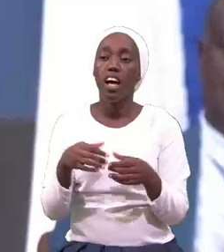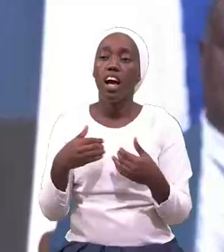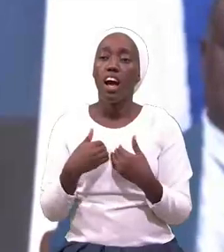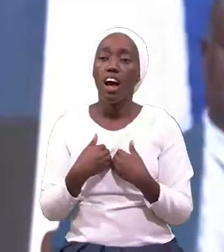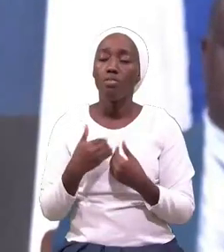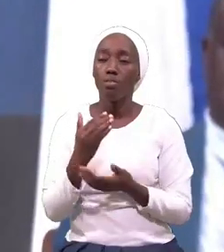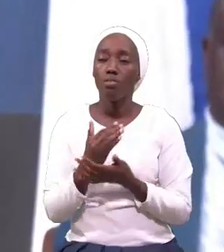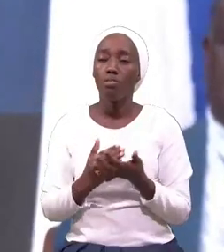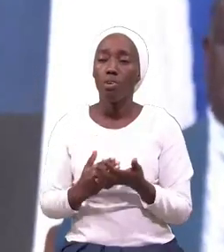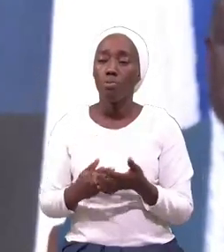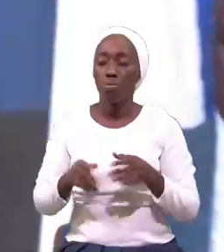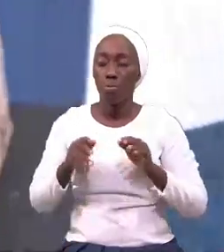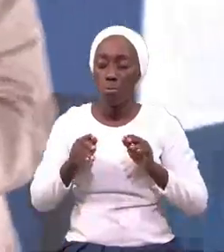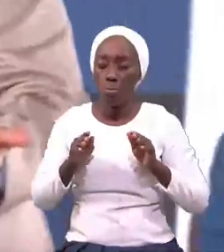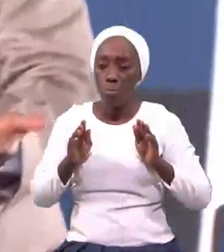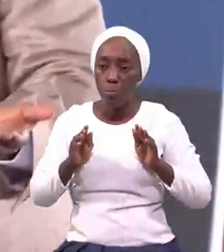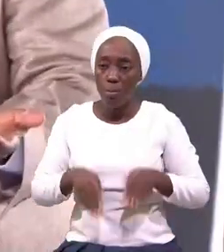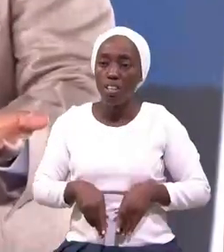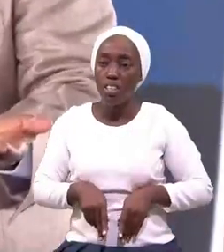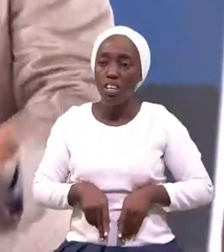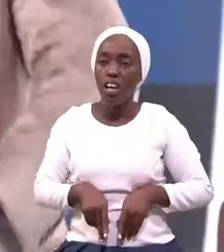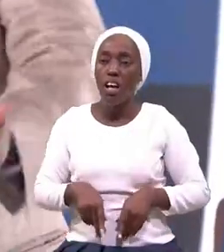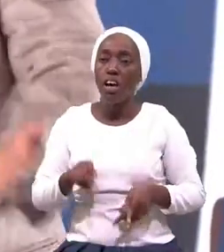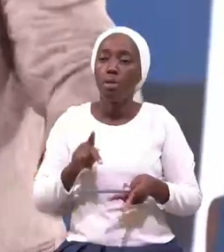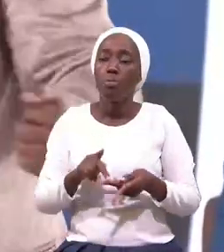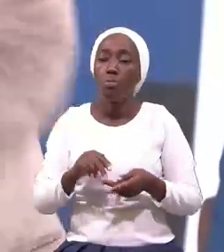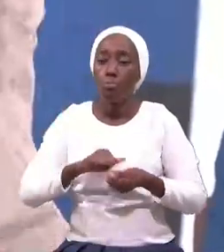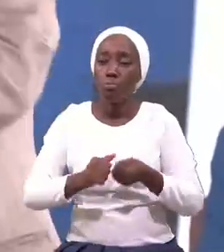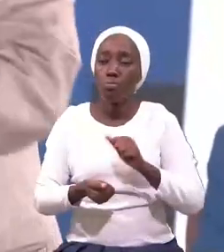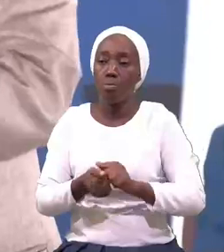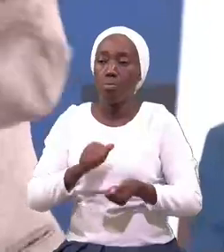Cette sœur a certains problèmes personnels. Maintenant, elle vient.